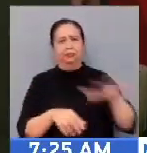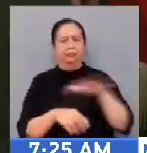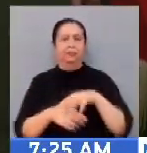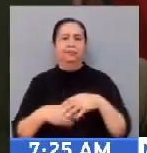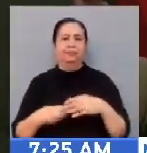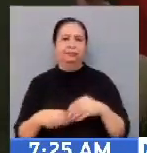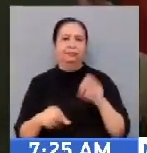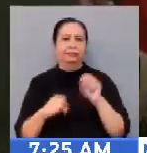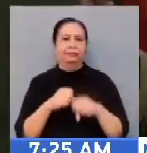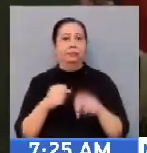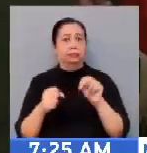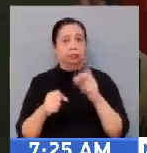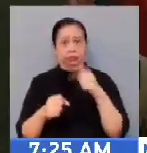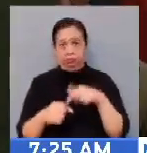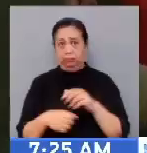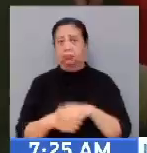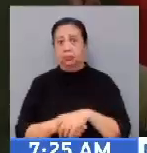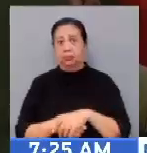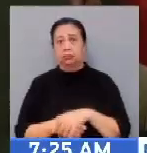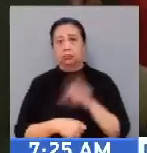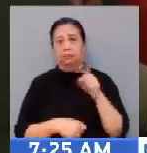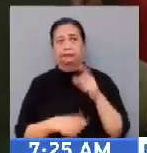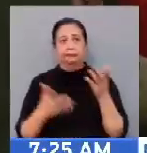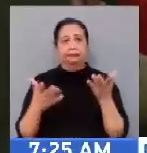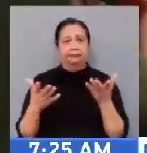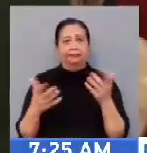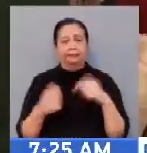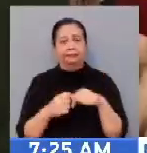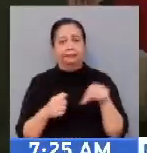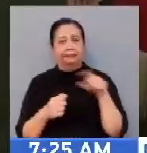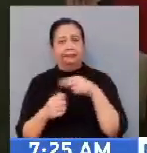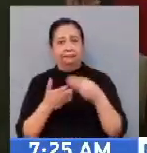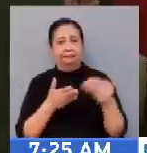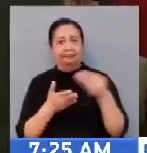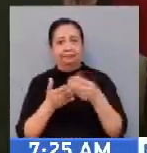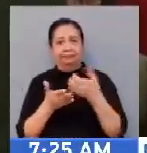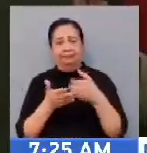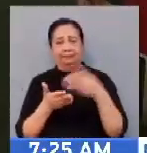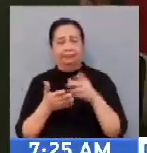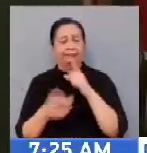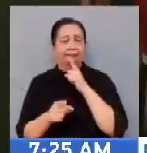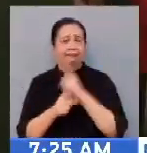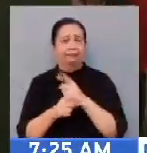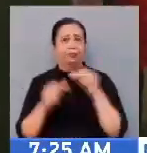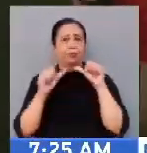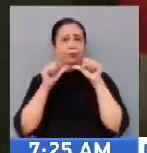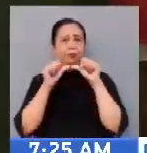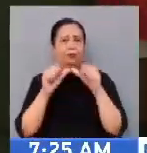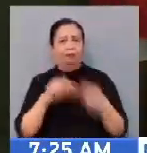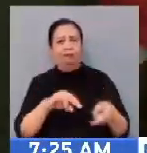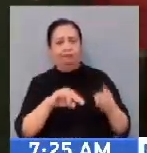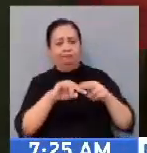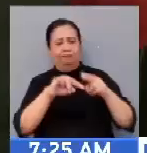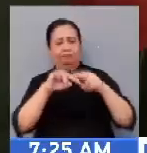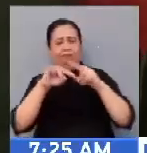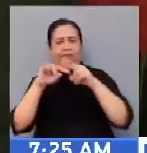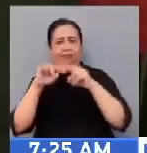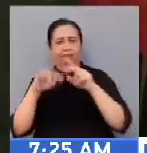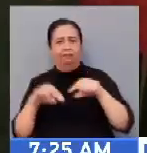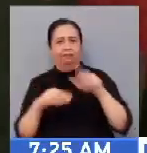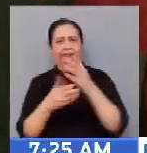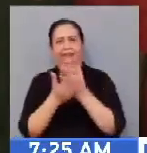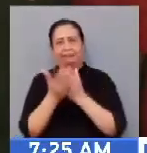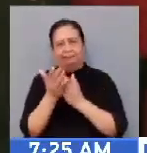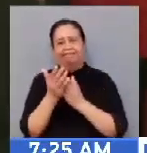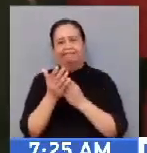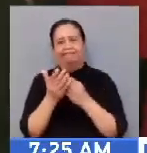medyo mag-ano-ano po tayo sa ating paggastos dahil nga ho talagang patuloy ho ang pagtaas ng presyo ng ilang mga bilihin. Balik po